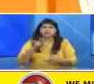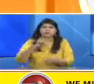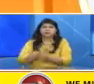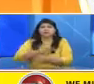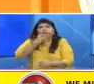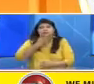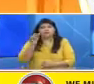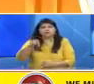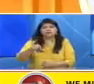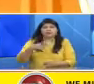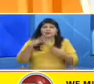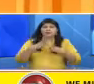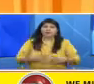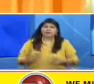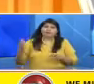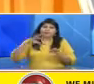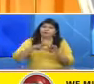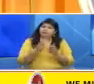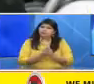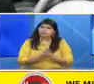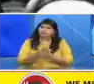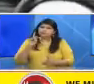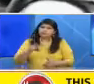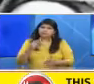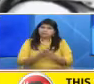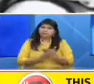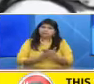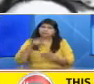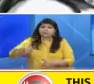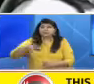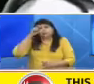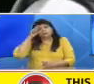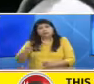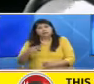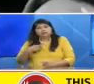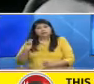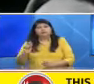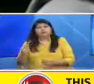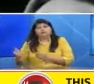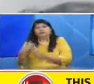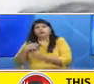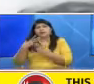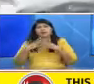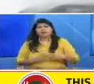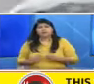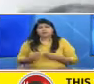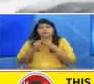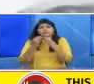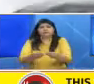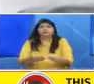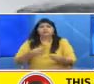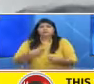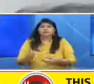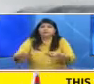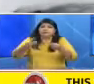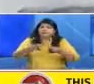अपने व्यवहारिक जीवन में लाना है। सही अर्थों में यही महात्मा गांधी को सच्ची श्रद्धांजलि है, सच्ची कार्यांजलि